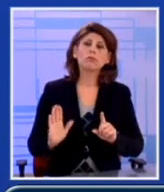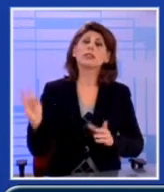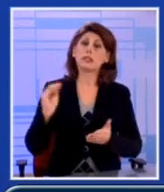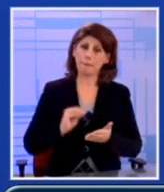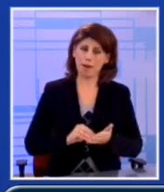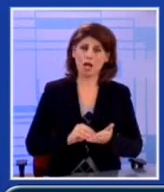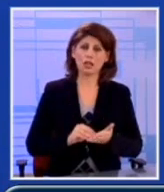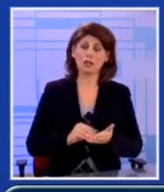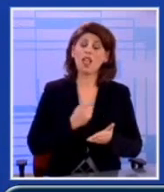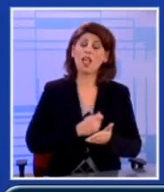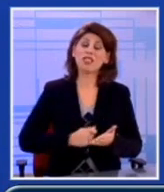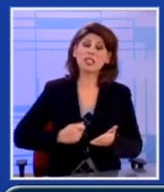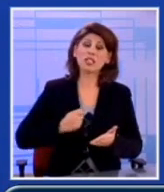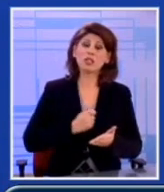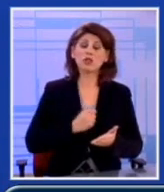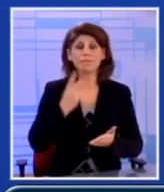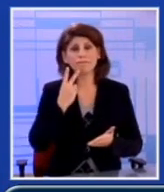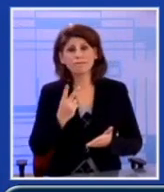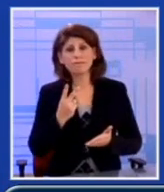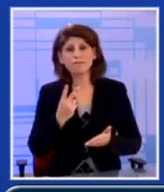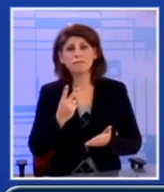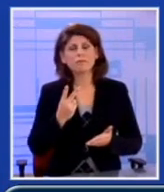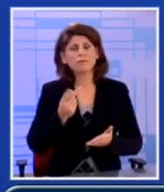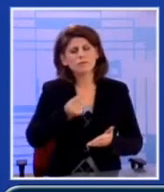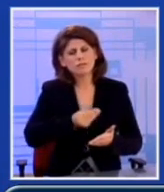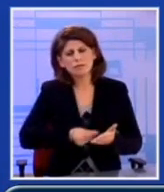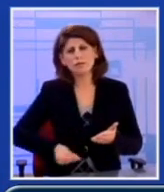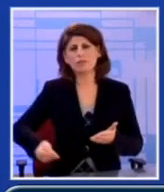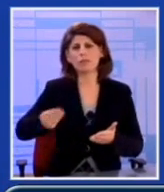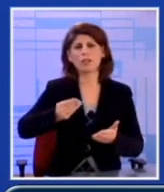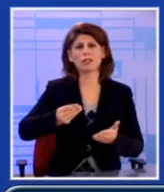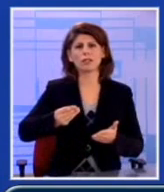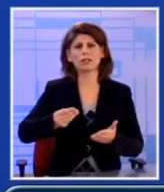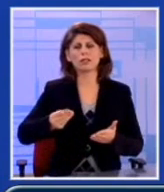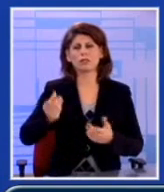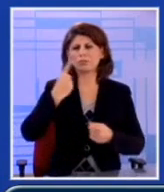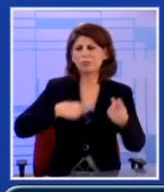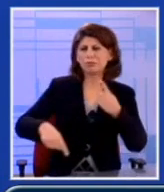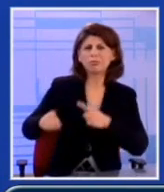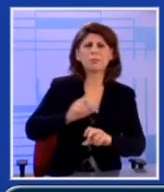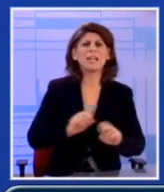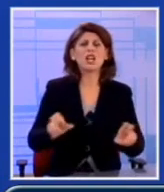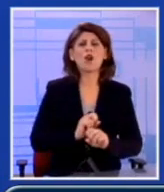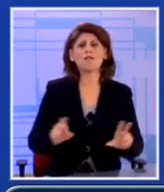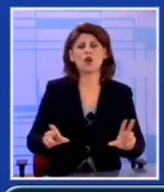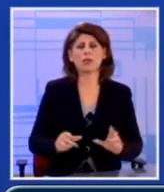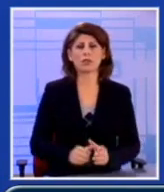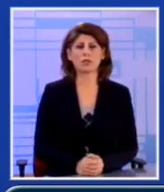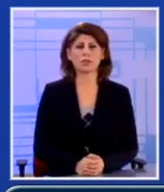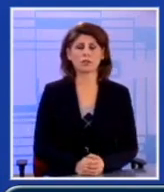πάλι δυστυχώς παρατηρείται μια οργιώδης παραπληροφόρηση και